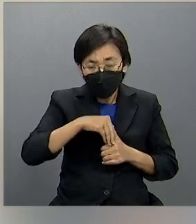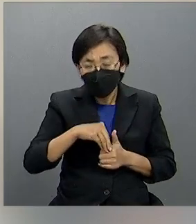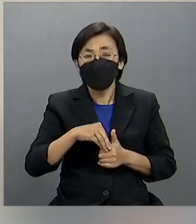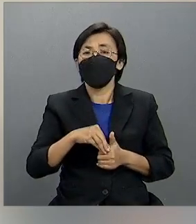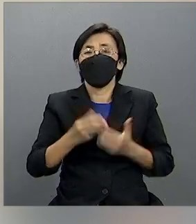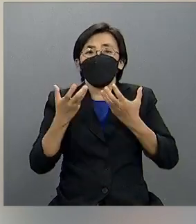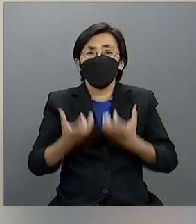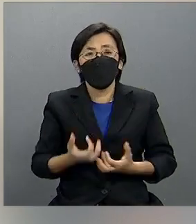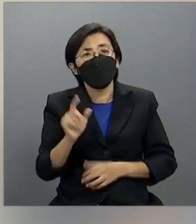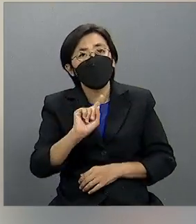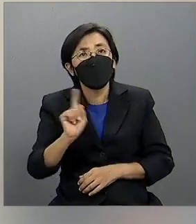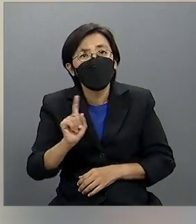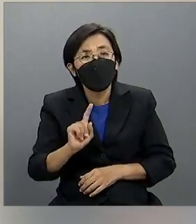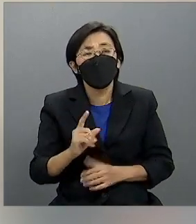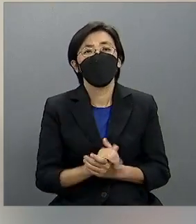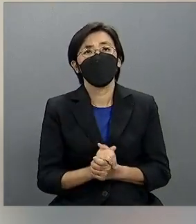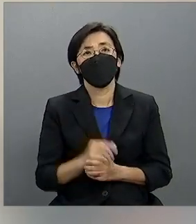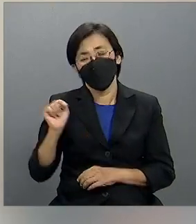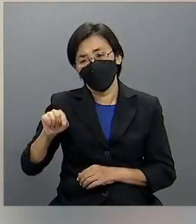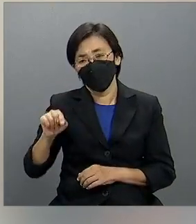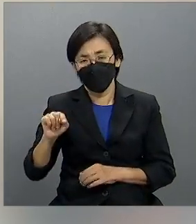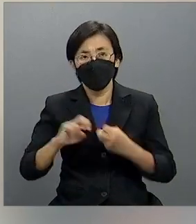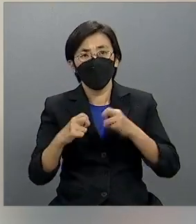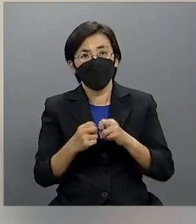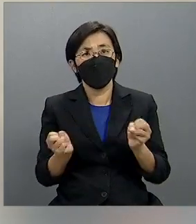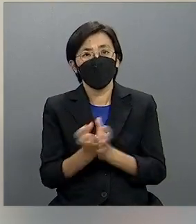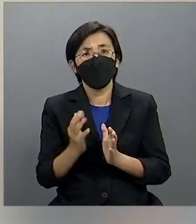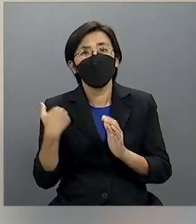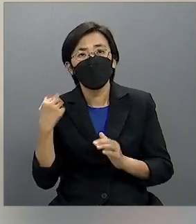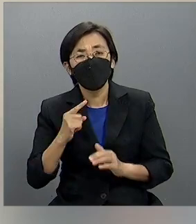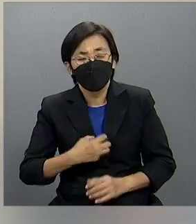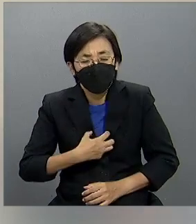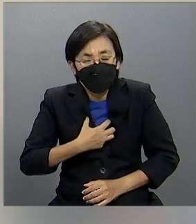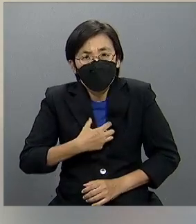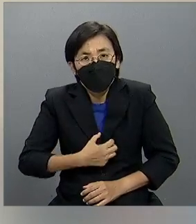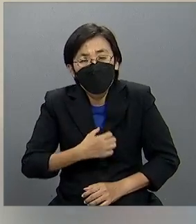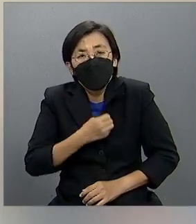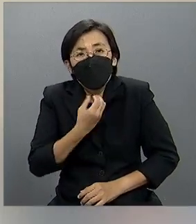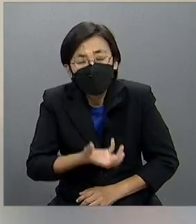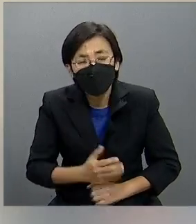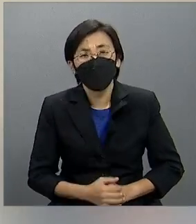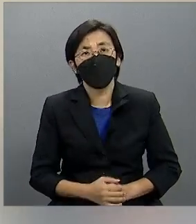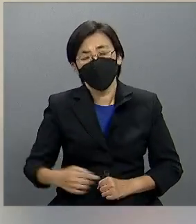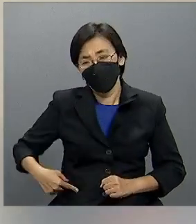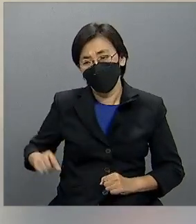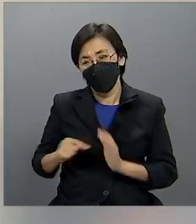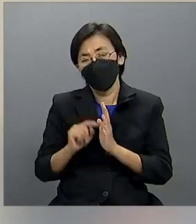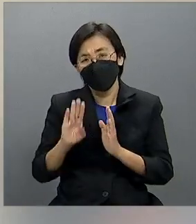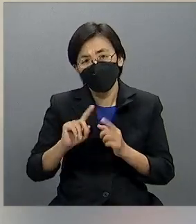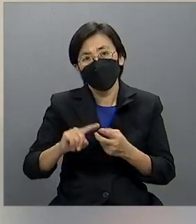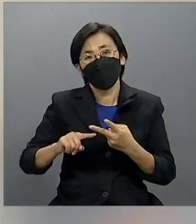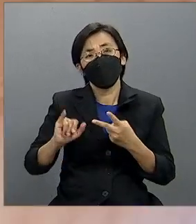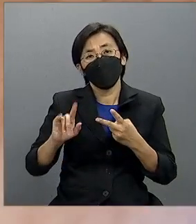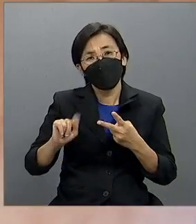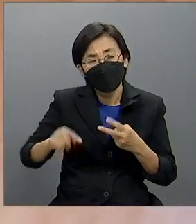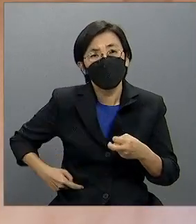ยก็มีผลข้างเคียงบางอย่างเช่นคลื่นไส้อาเจียนนะมีผลต่อตับต่อไตก็เป็นที่มาเพราะคนก็อา